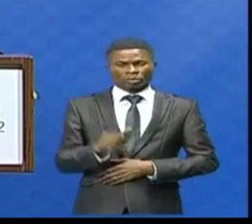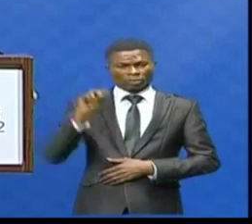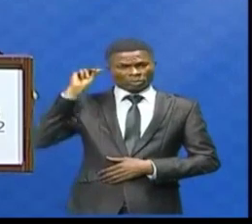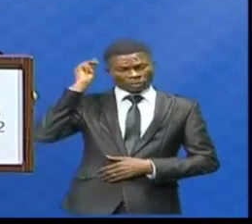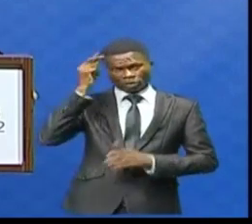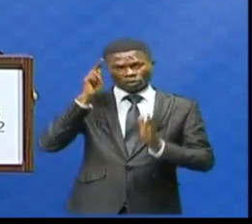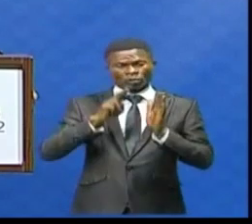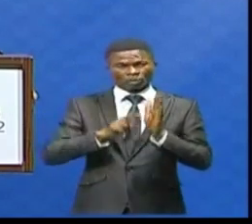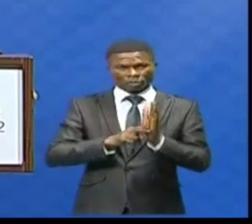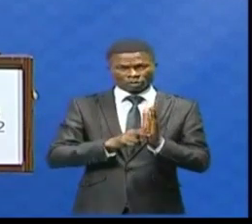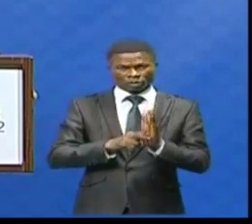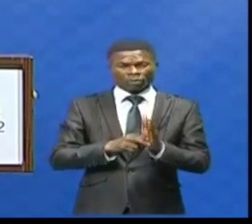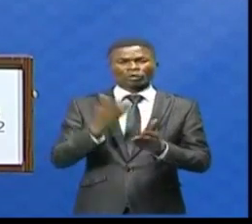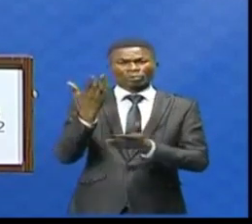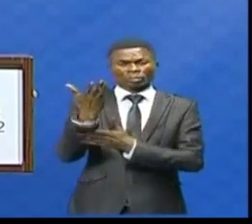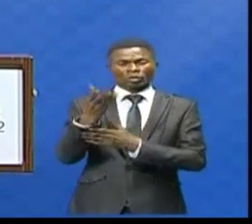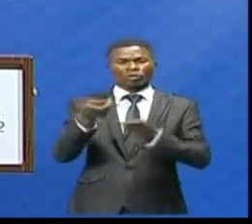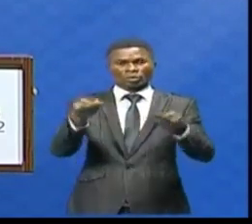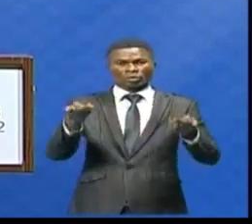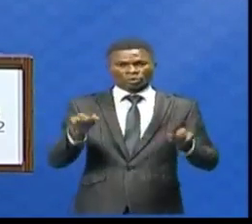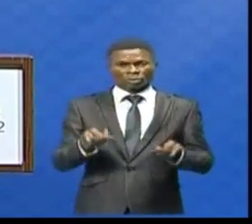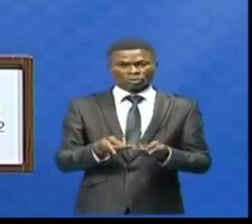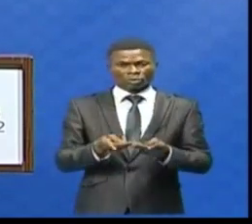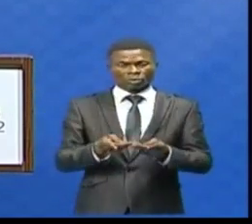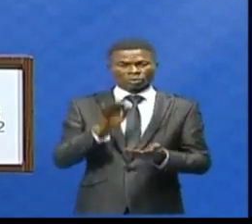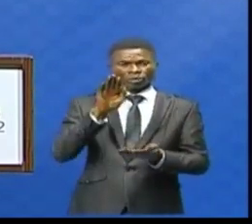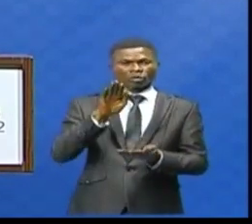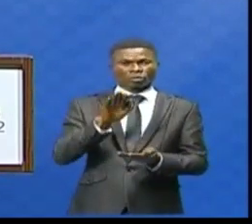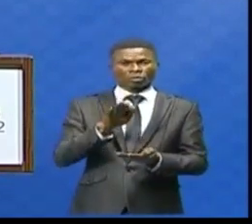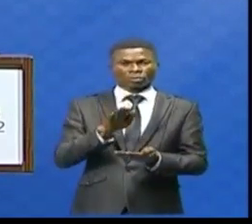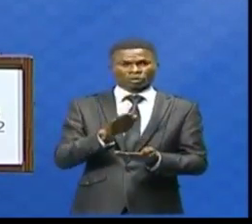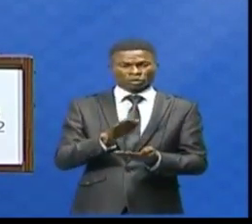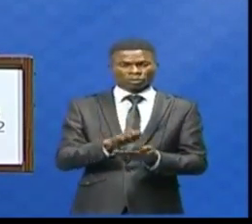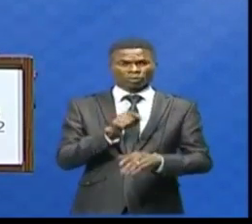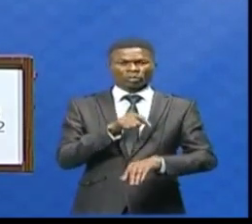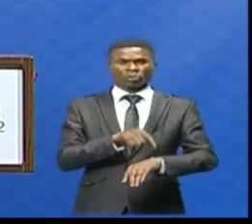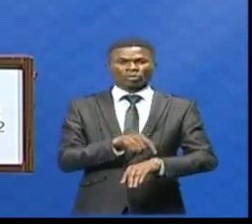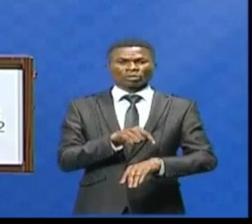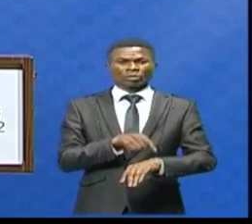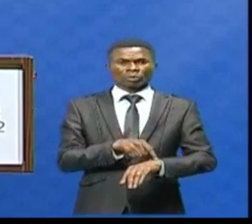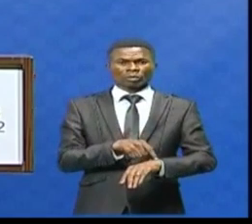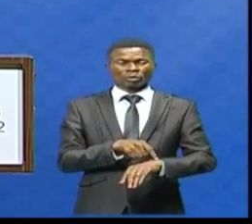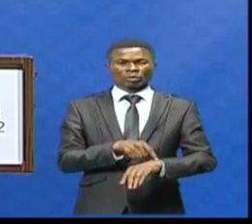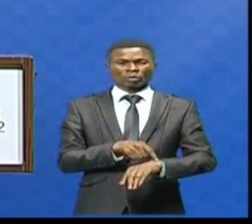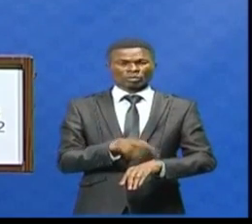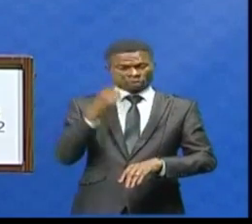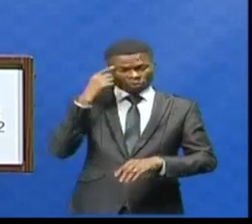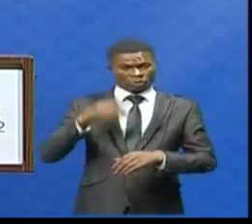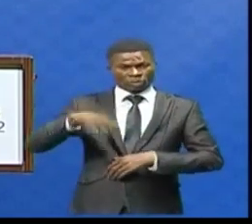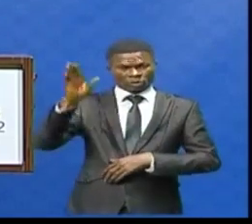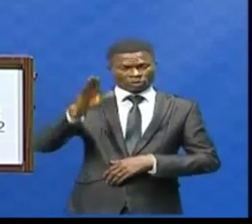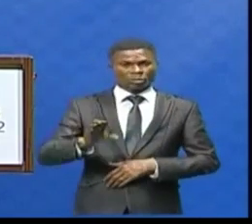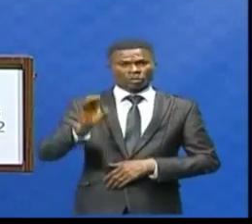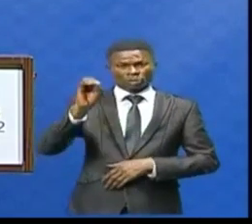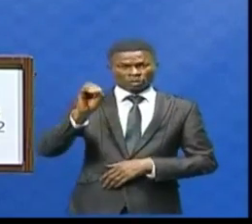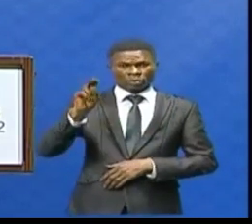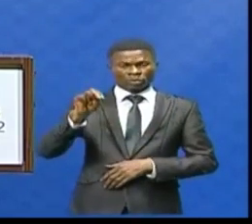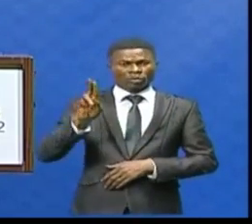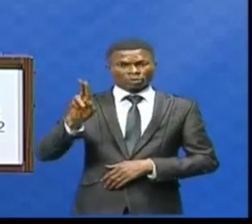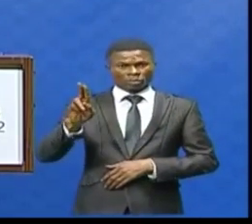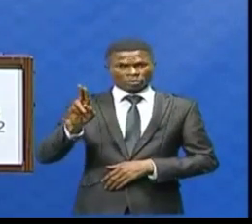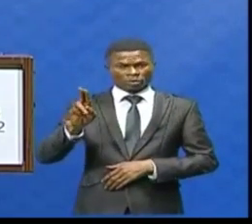gouvernement a réitéré sa position quant à la réduction des délais pour les départs de la Monusco